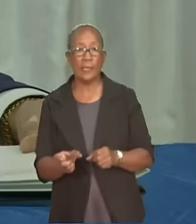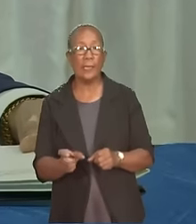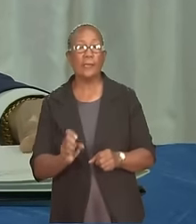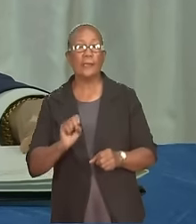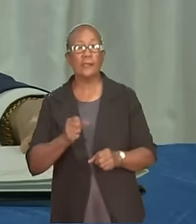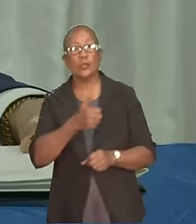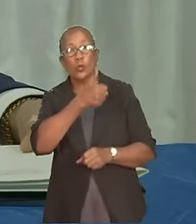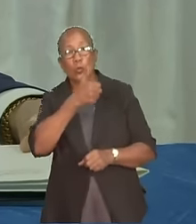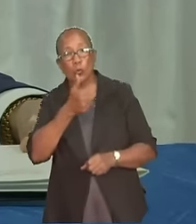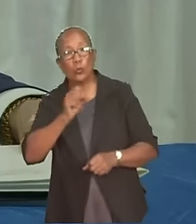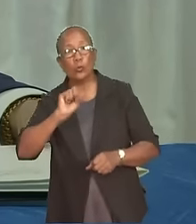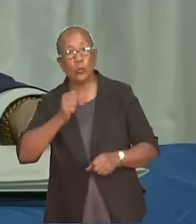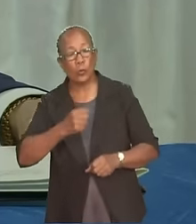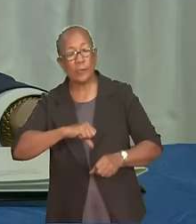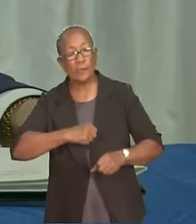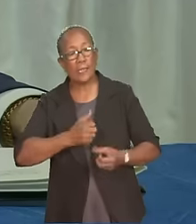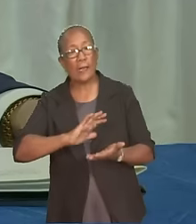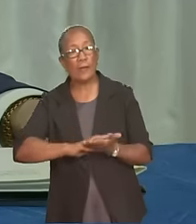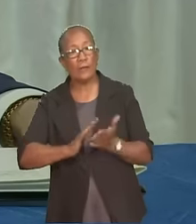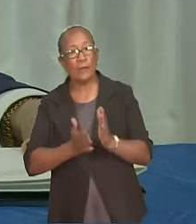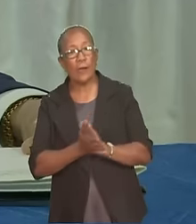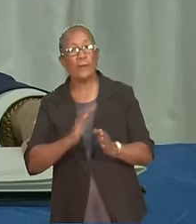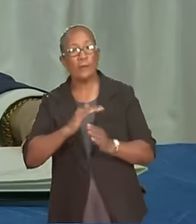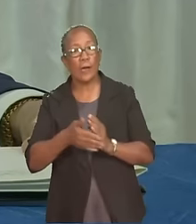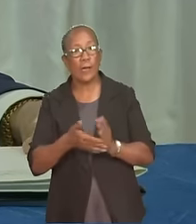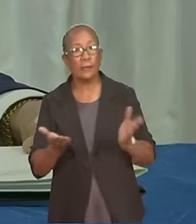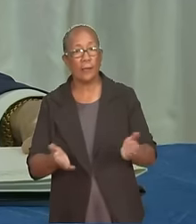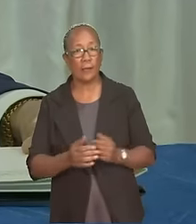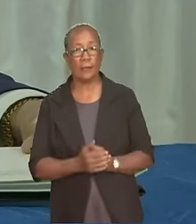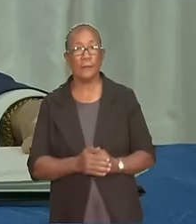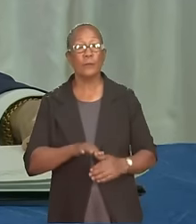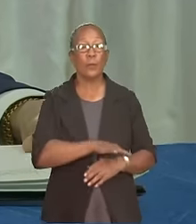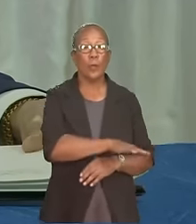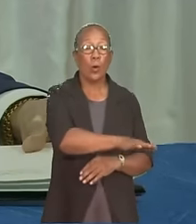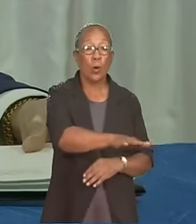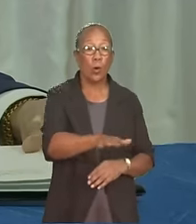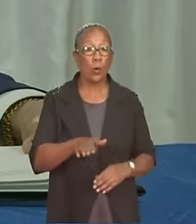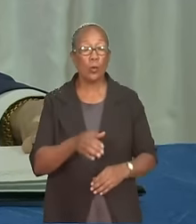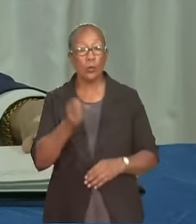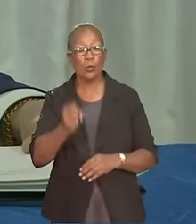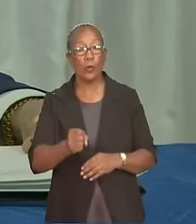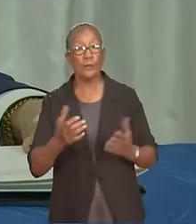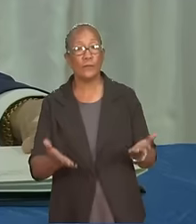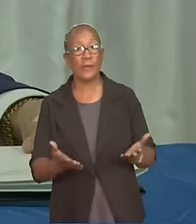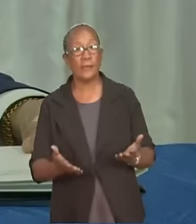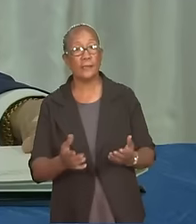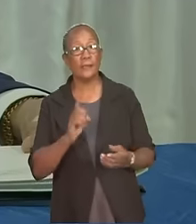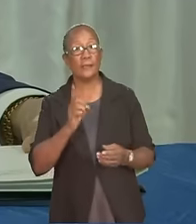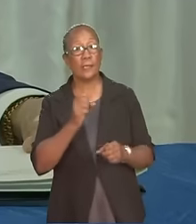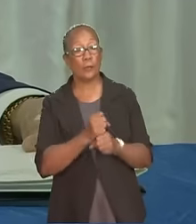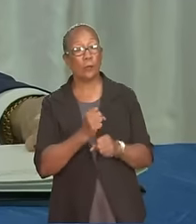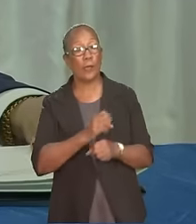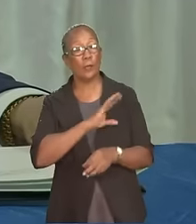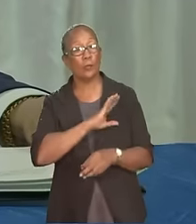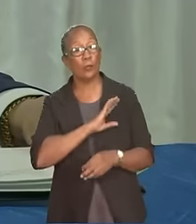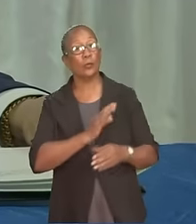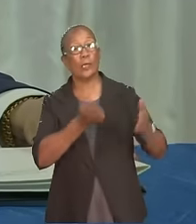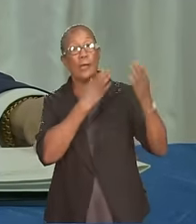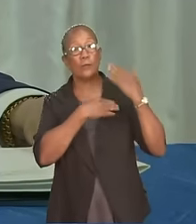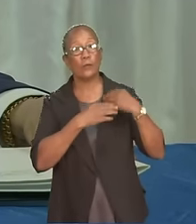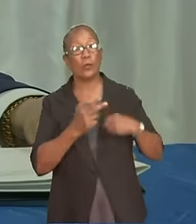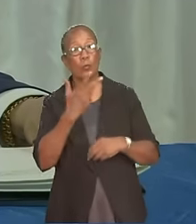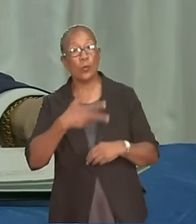afhandelen buiten het ministerie van GWB. Grondconversieunit is er. Ook dat werkt goed tot en met afgelopen